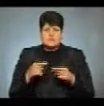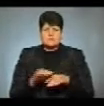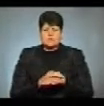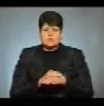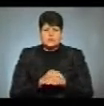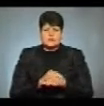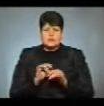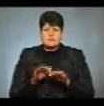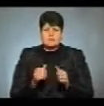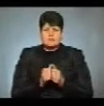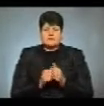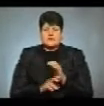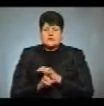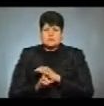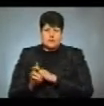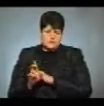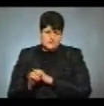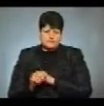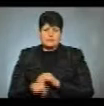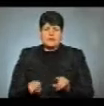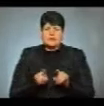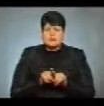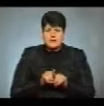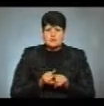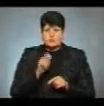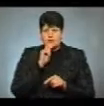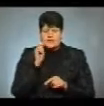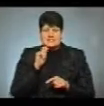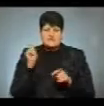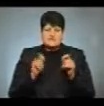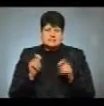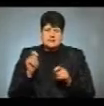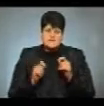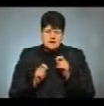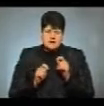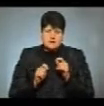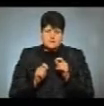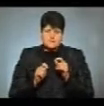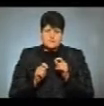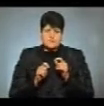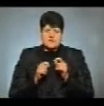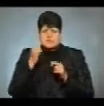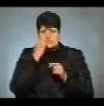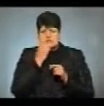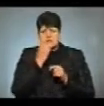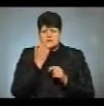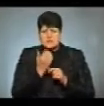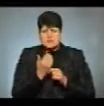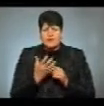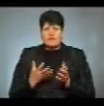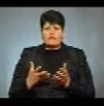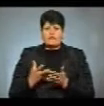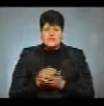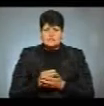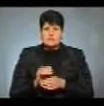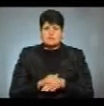акції при церквах, також в українських фестивалях. Саме завдяки внескам,